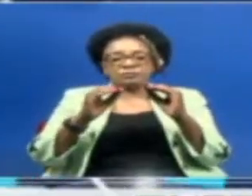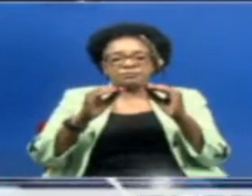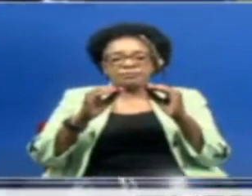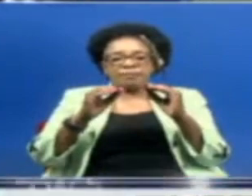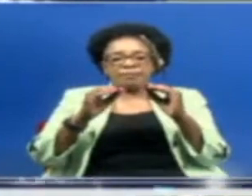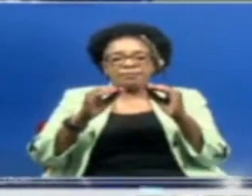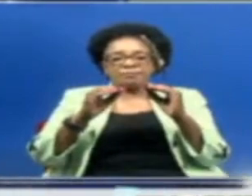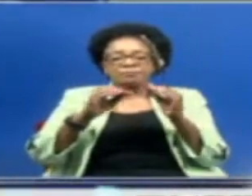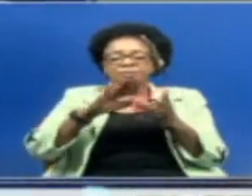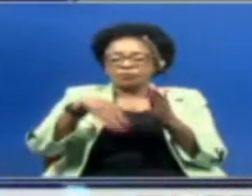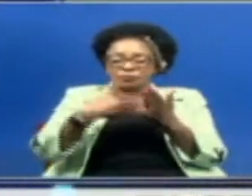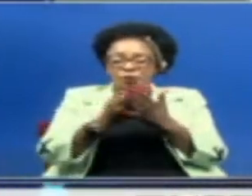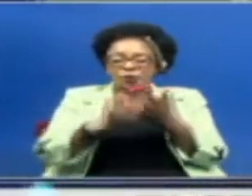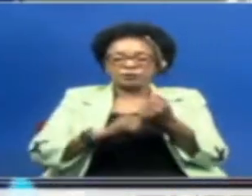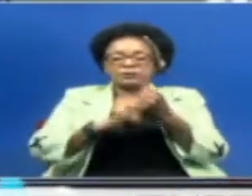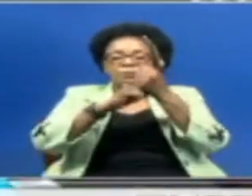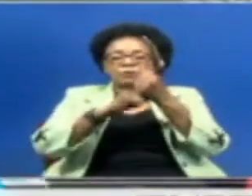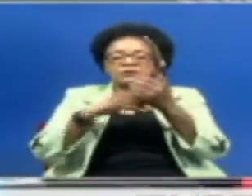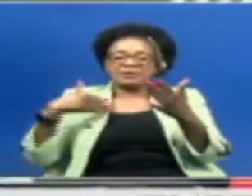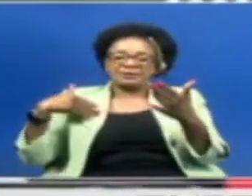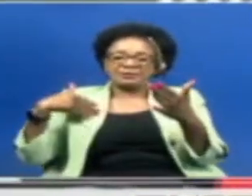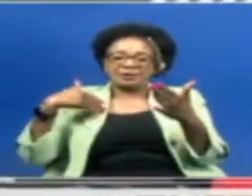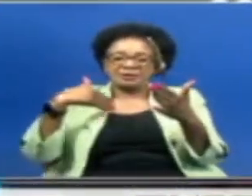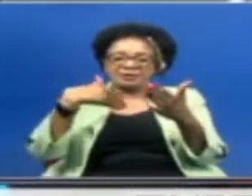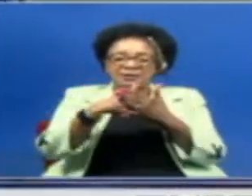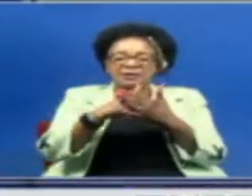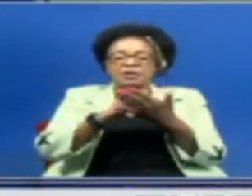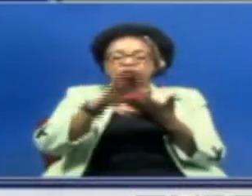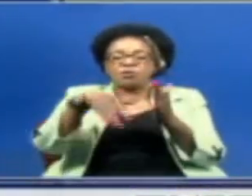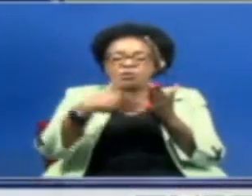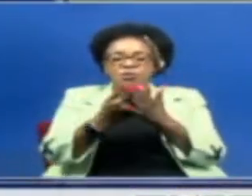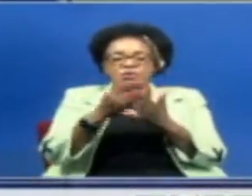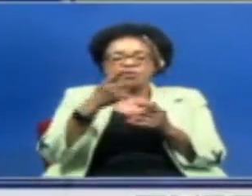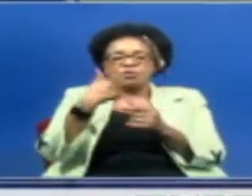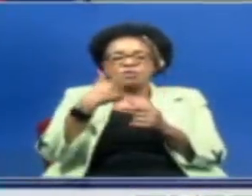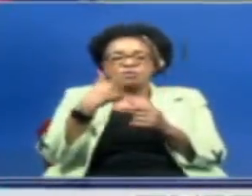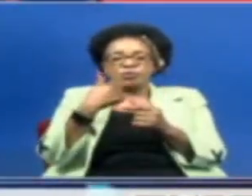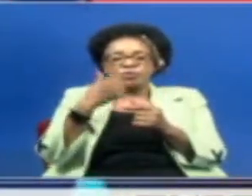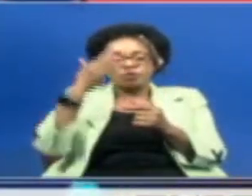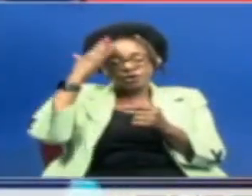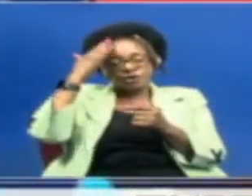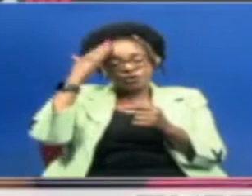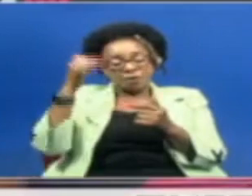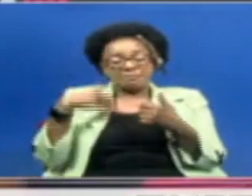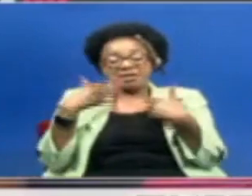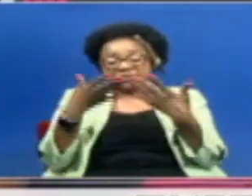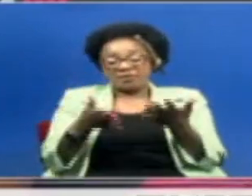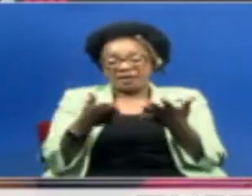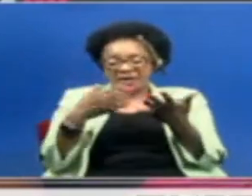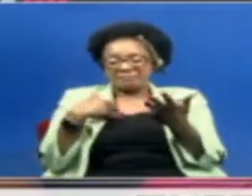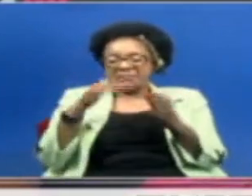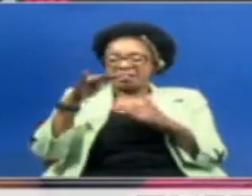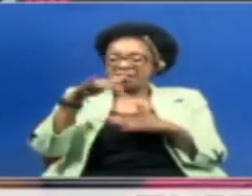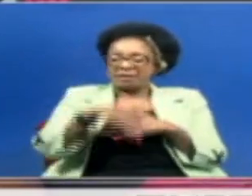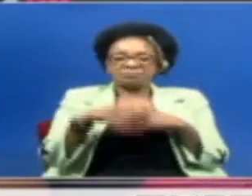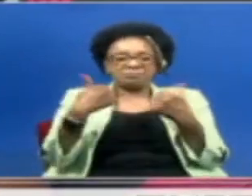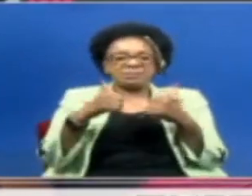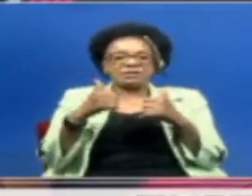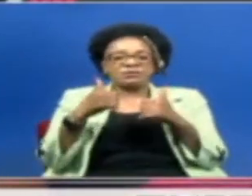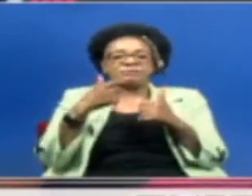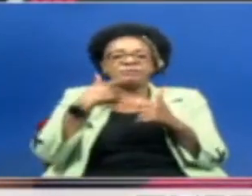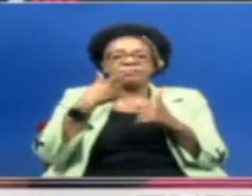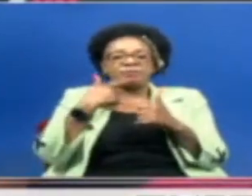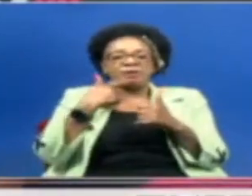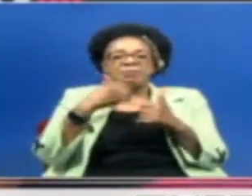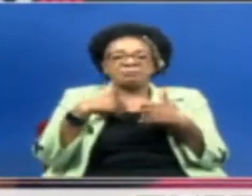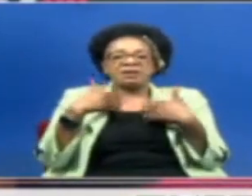wote wameni support kwa hii journey, na wote wenye walijua bado niko sijadidimia, nawaambia Liz bado yuko.